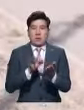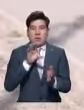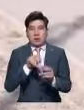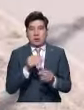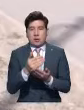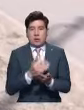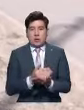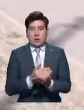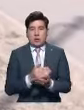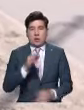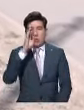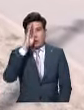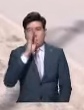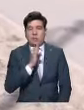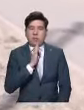мен ердің арасындағы